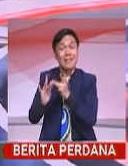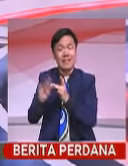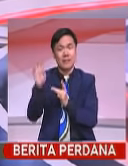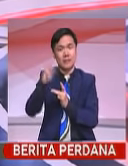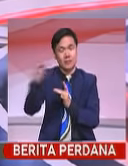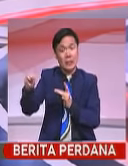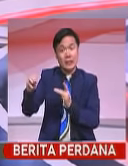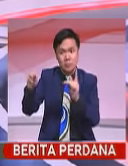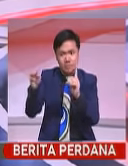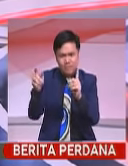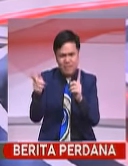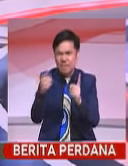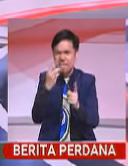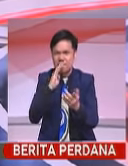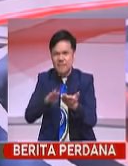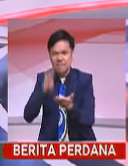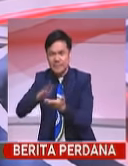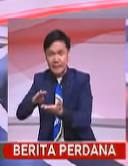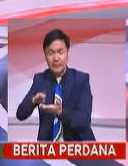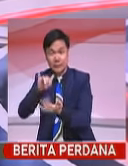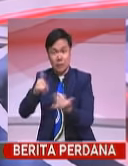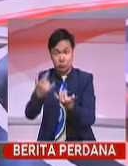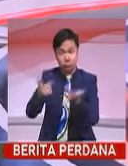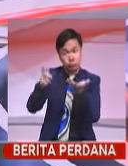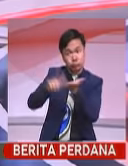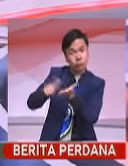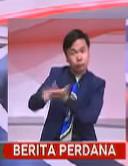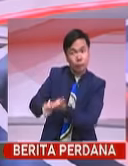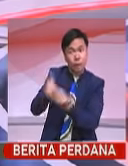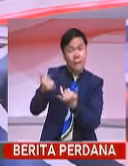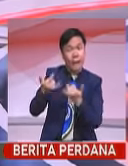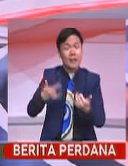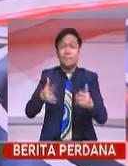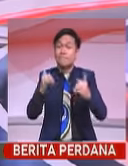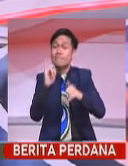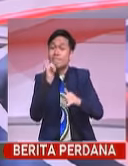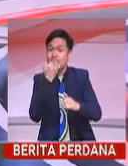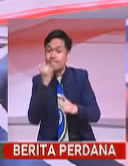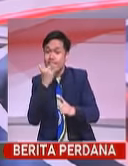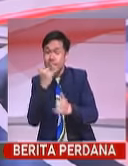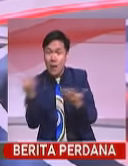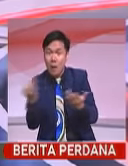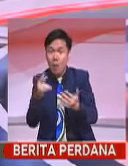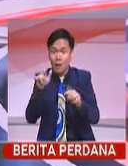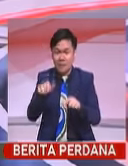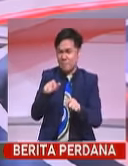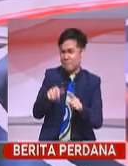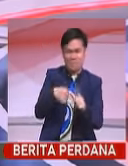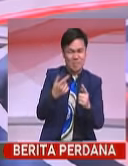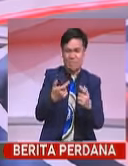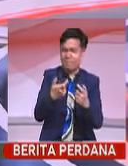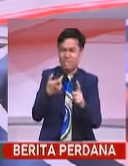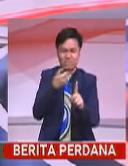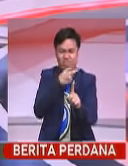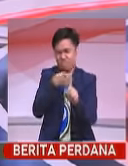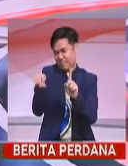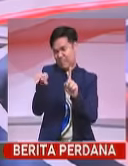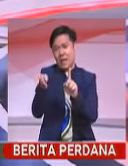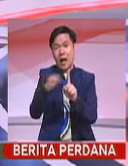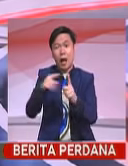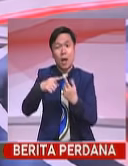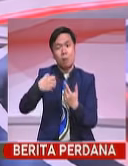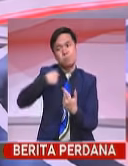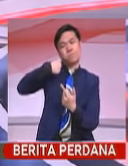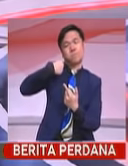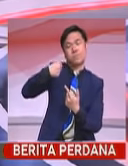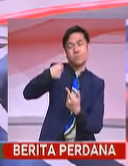multimedia telah menerima laporan dan siasatan menjurus kepada kesalahan mendatangkan khianat awam dan ugutan